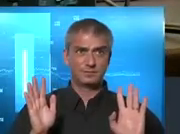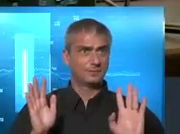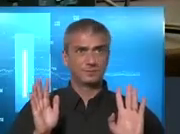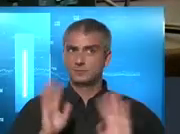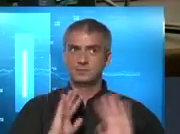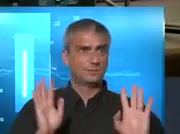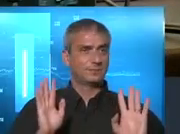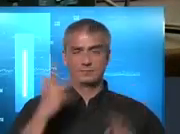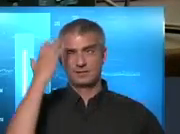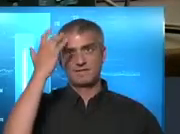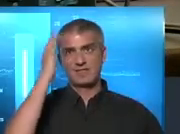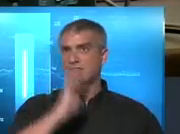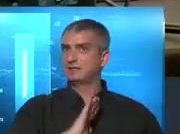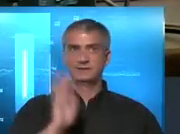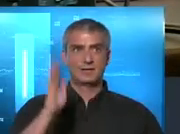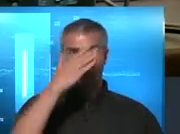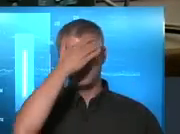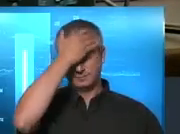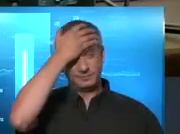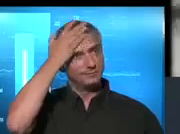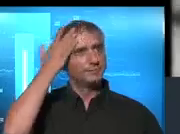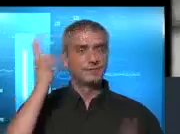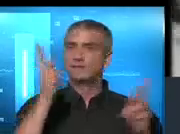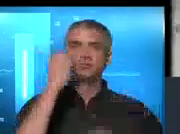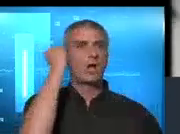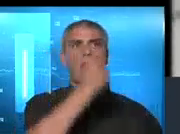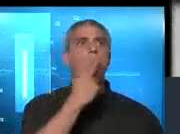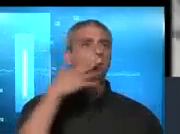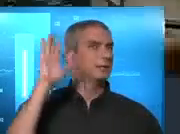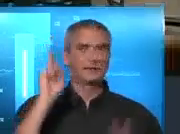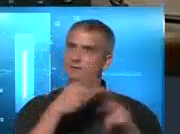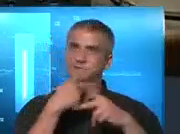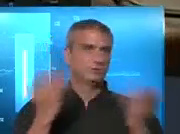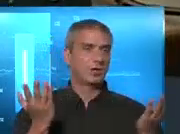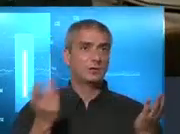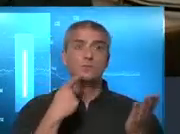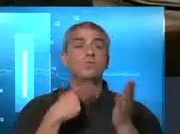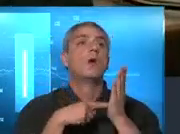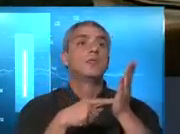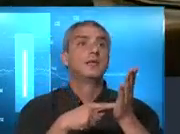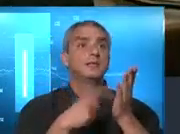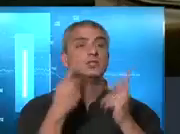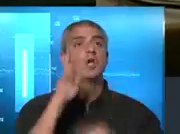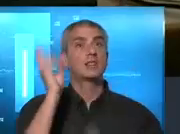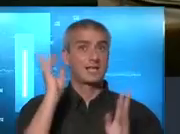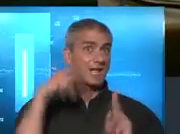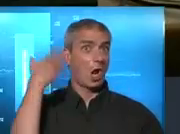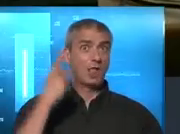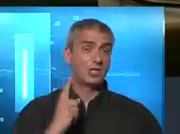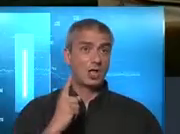בחשבון. לא. לא, זה פנטזיה. לא תוכל להרוג את היטלר. לא תוכל להרוג את היטלר. בוא נגיד, יותר סביר